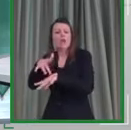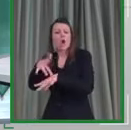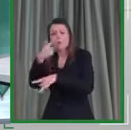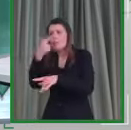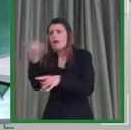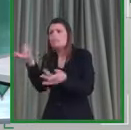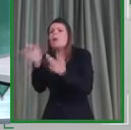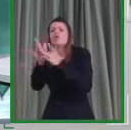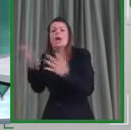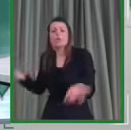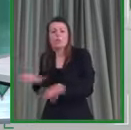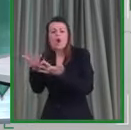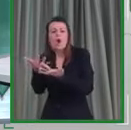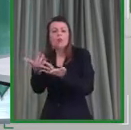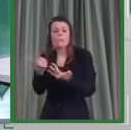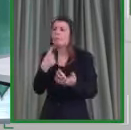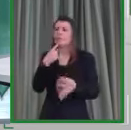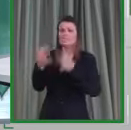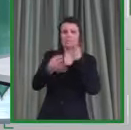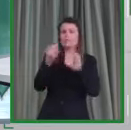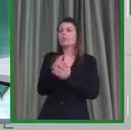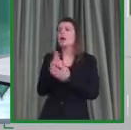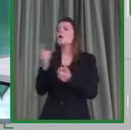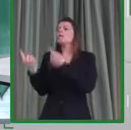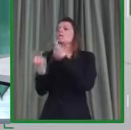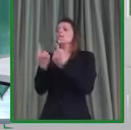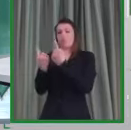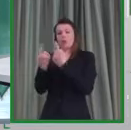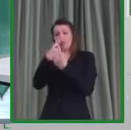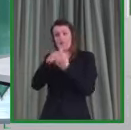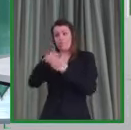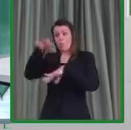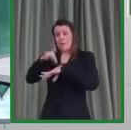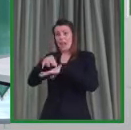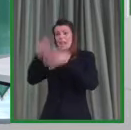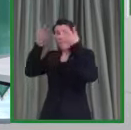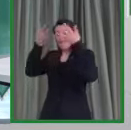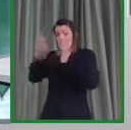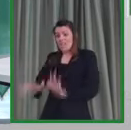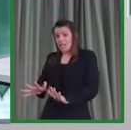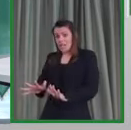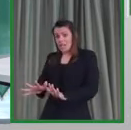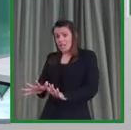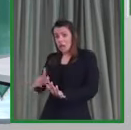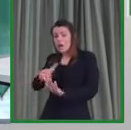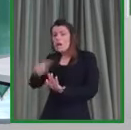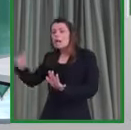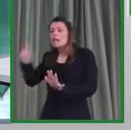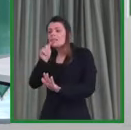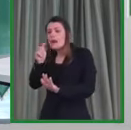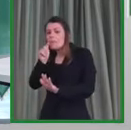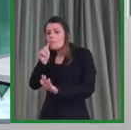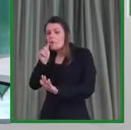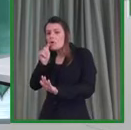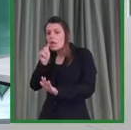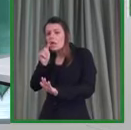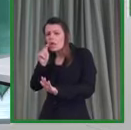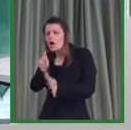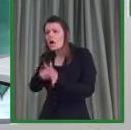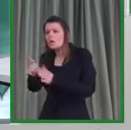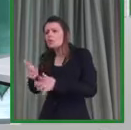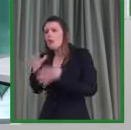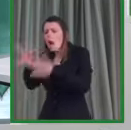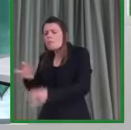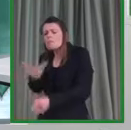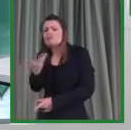precedente ma finiscono i sintomi e conte fa i tamponi e tamponi continua a essere positivi no e molti io penso